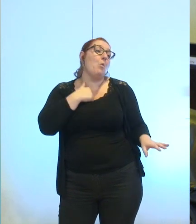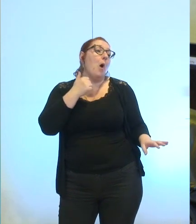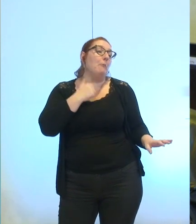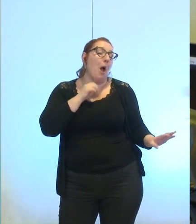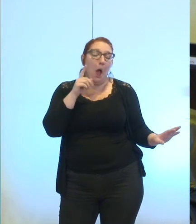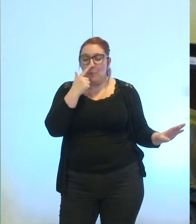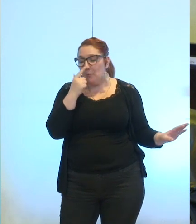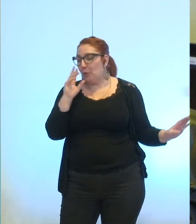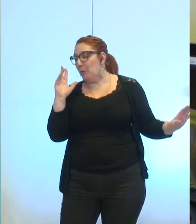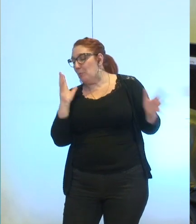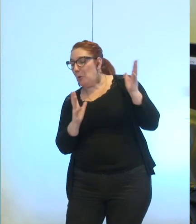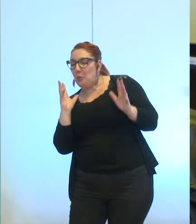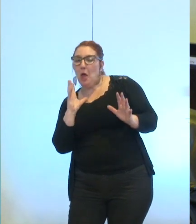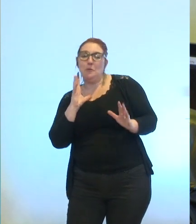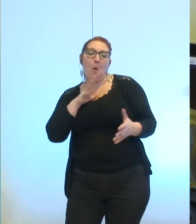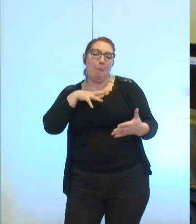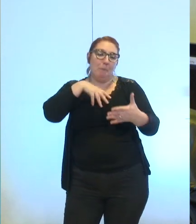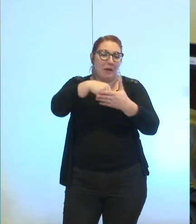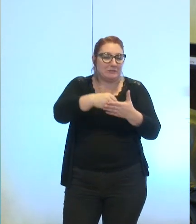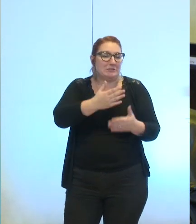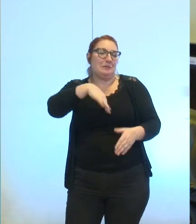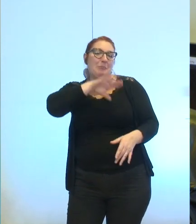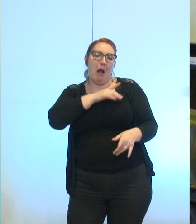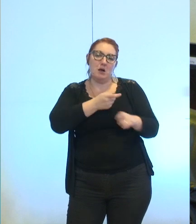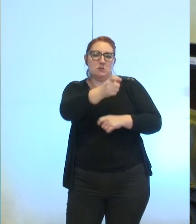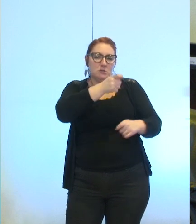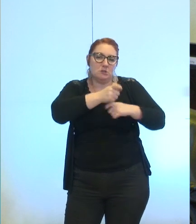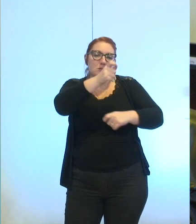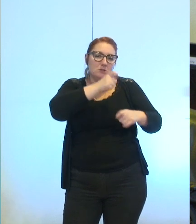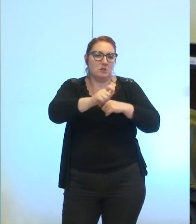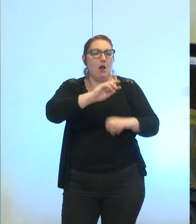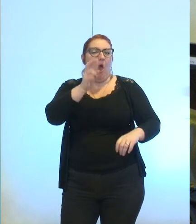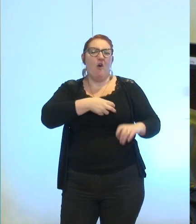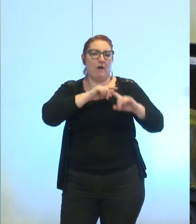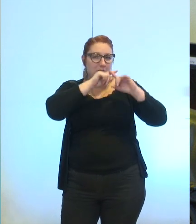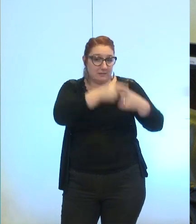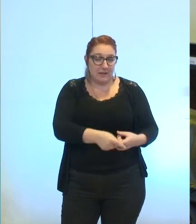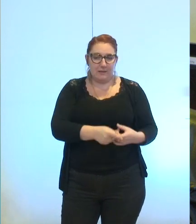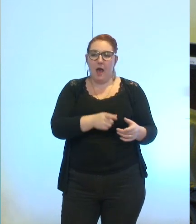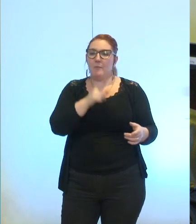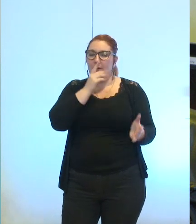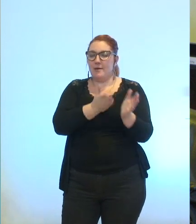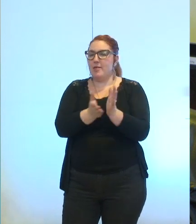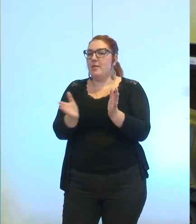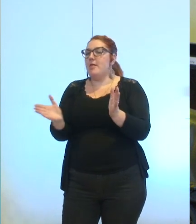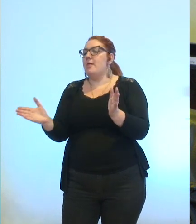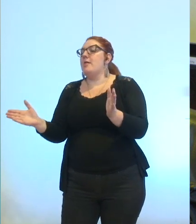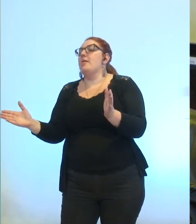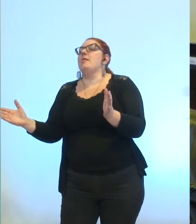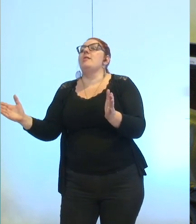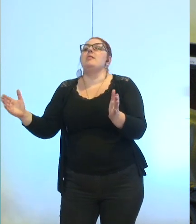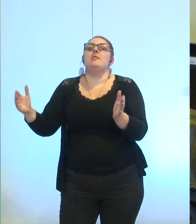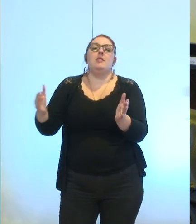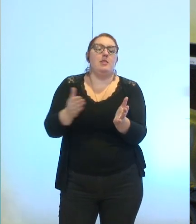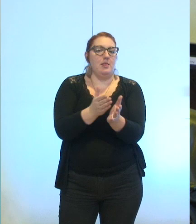peut-être j'y ai un petit peu contribuer à force d'y revenir la trajectoire a été rectifié et le budget